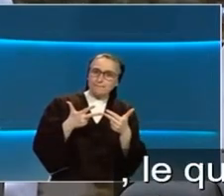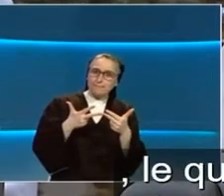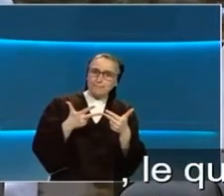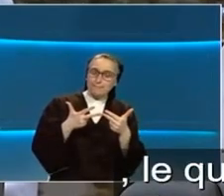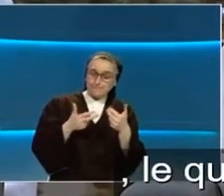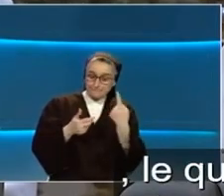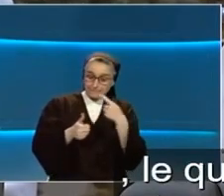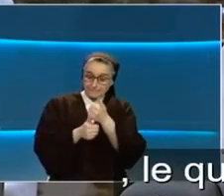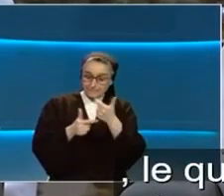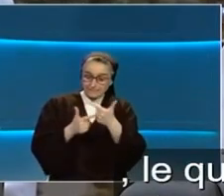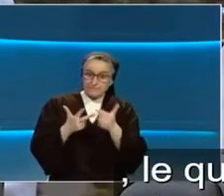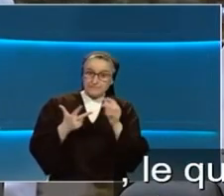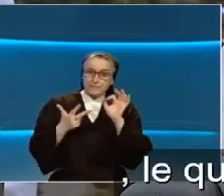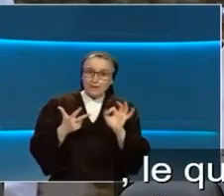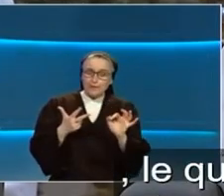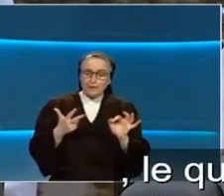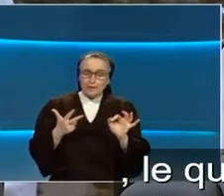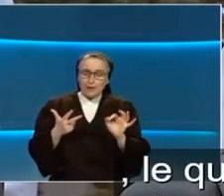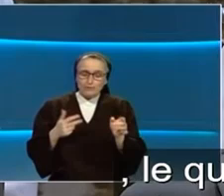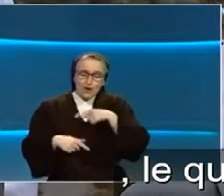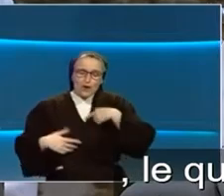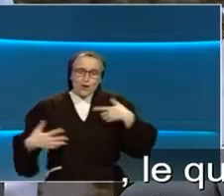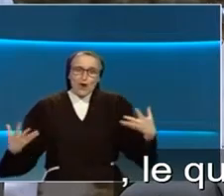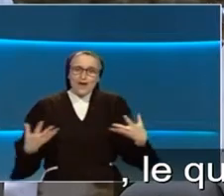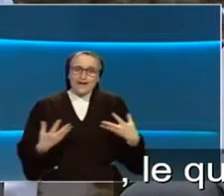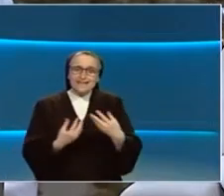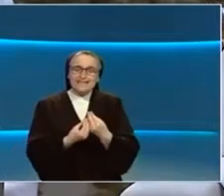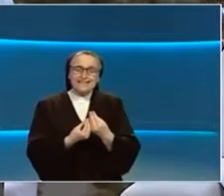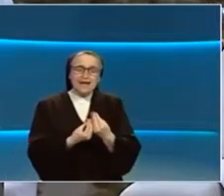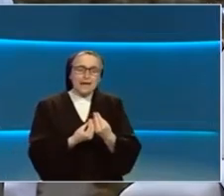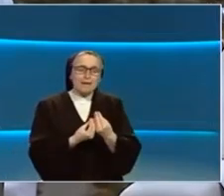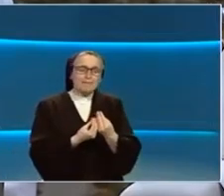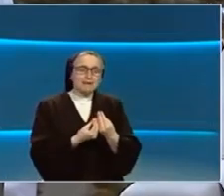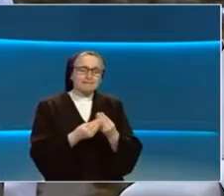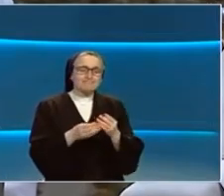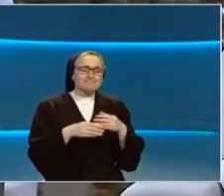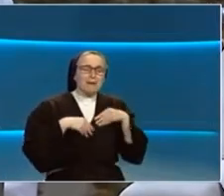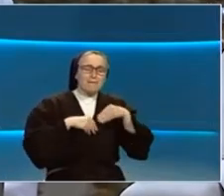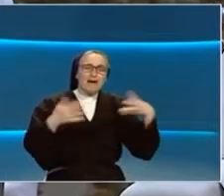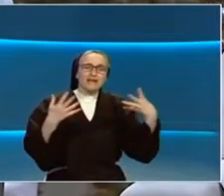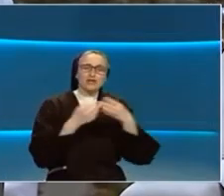선포하였습니다. 우리도 이 세 가지 행위로 주님의 부활 안으로 들어갑시다.